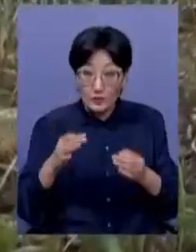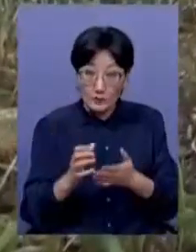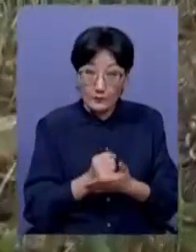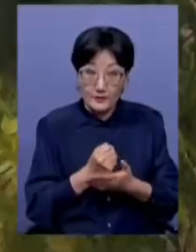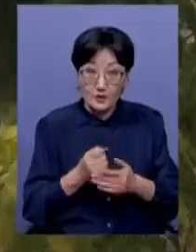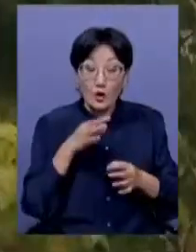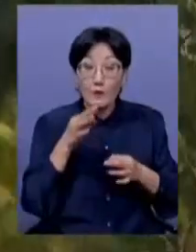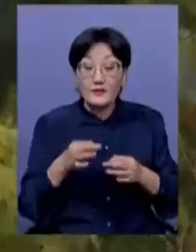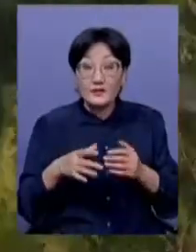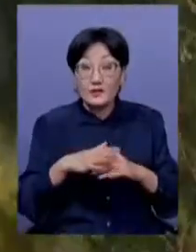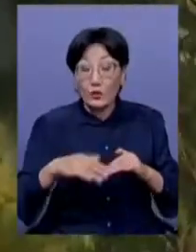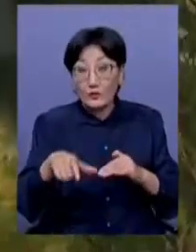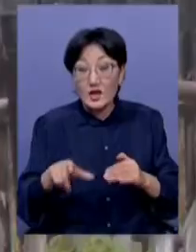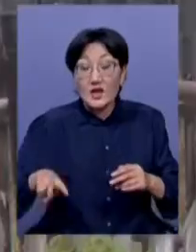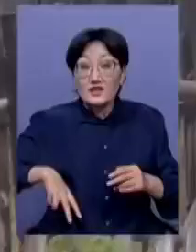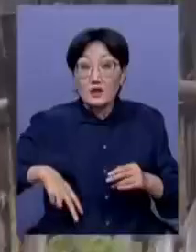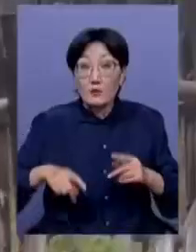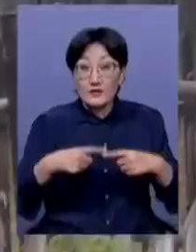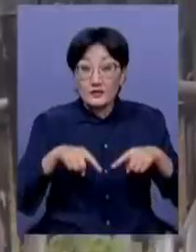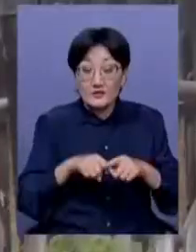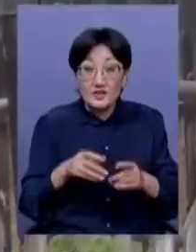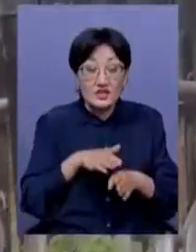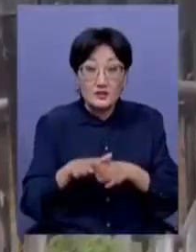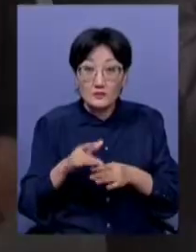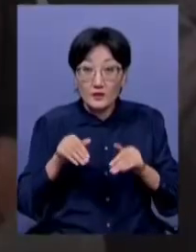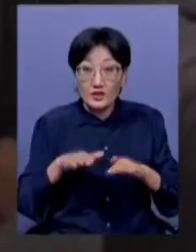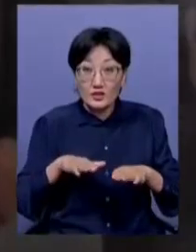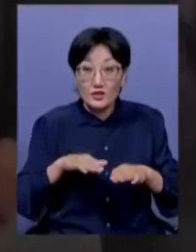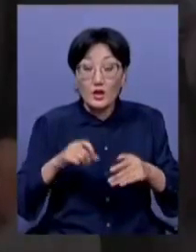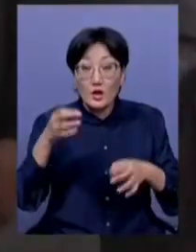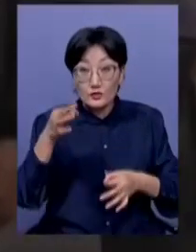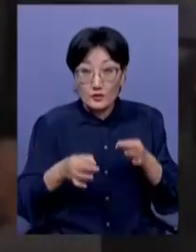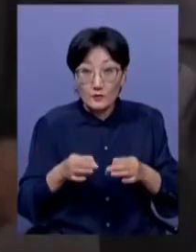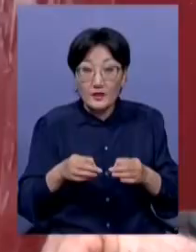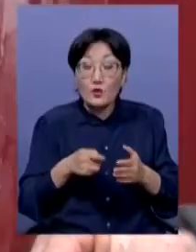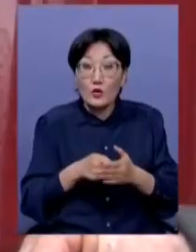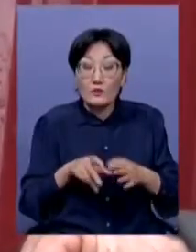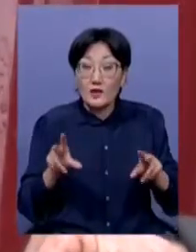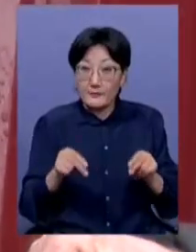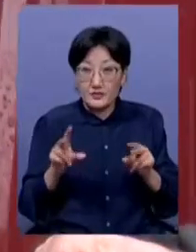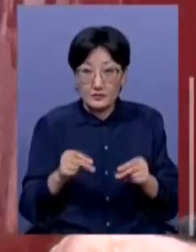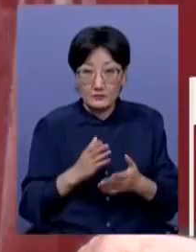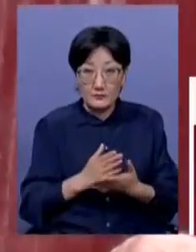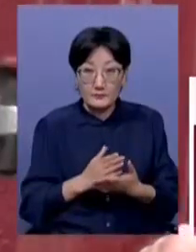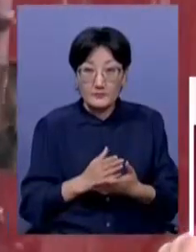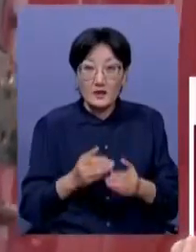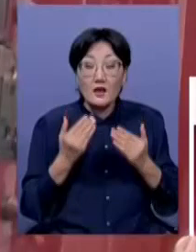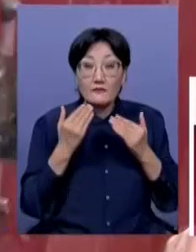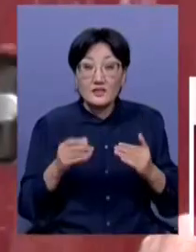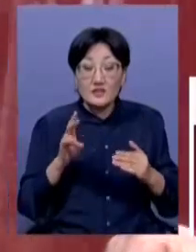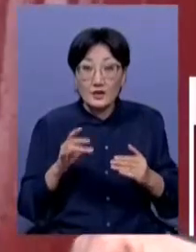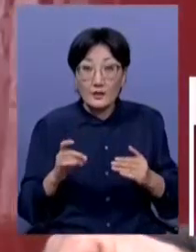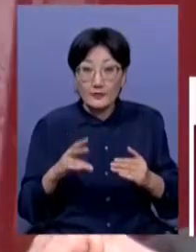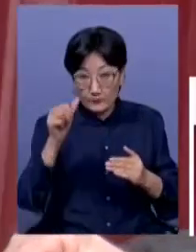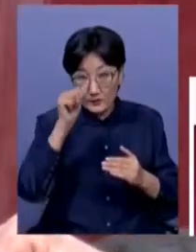Однако, по словам жителей, директор товарищества якобы не исполняет решение суда и кормит обещаниями. В конце ноября месяца. Все,